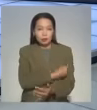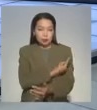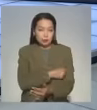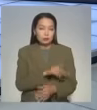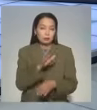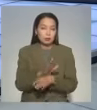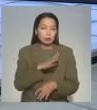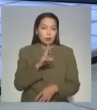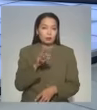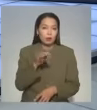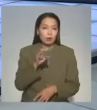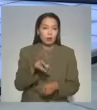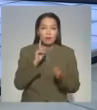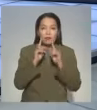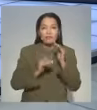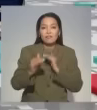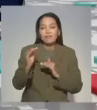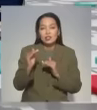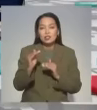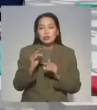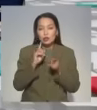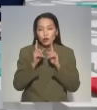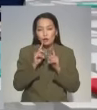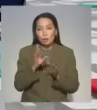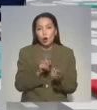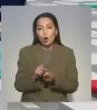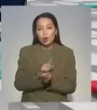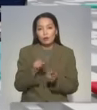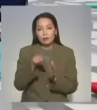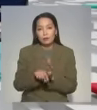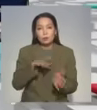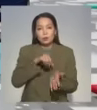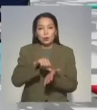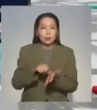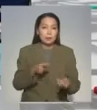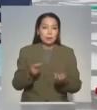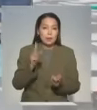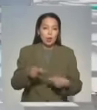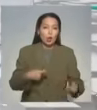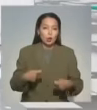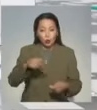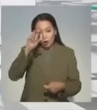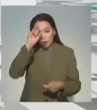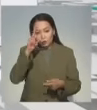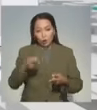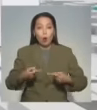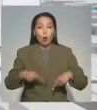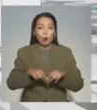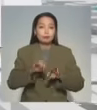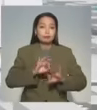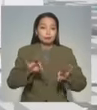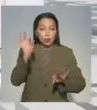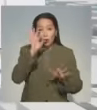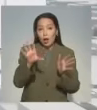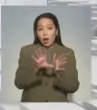на заседании Высшего совета по реформам. В нем приняли участие члены правительства, а также руководители государственных органов. Говорили о